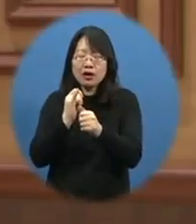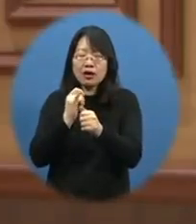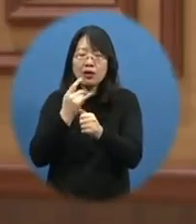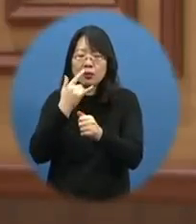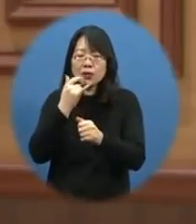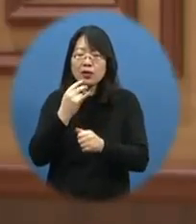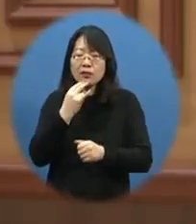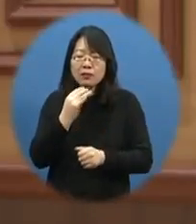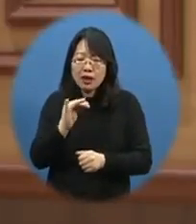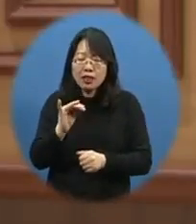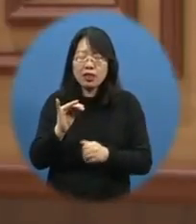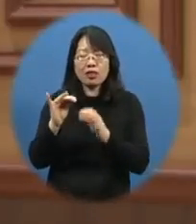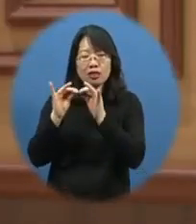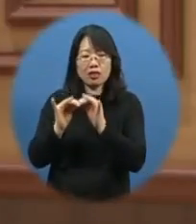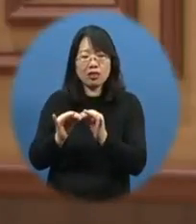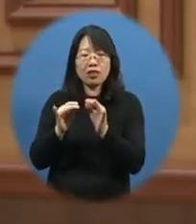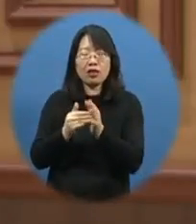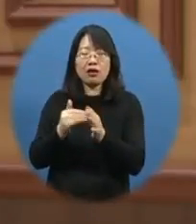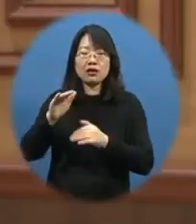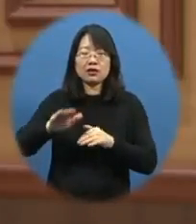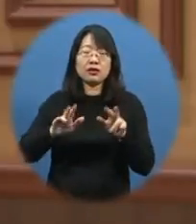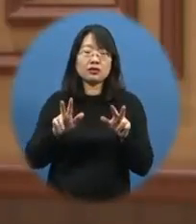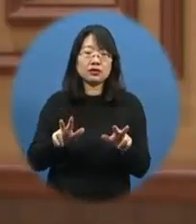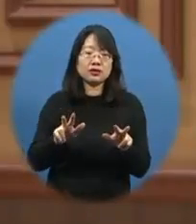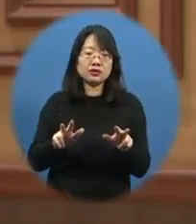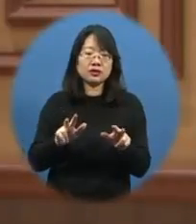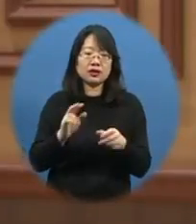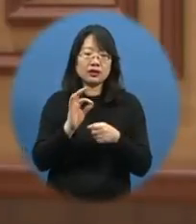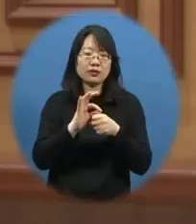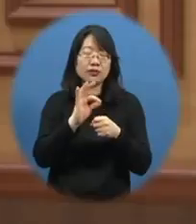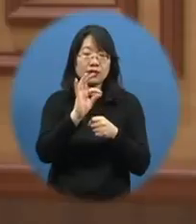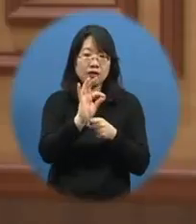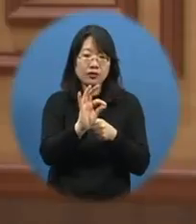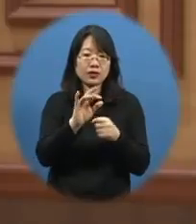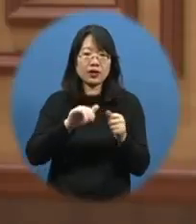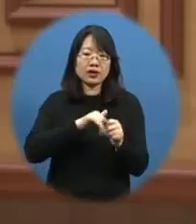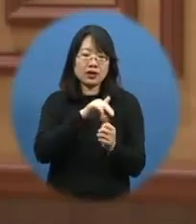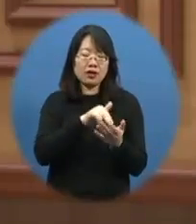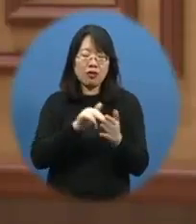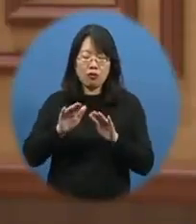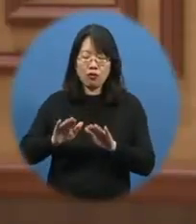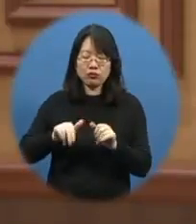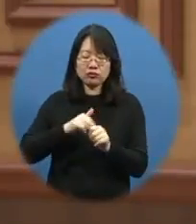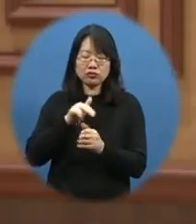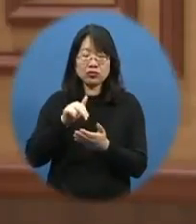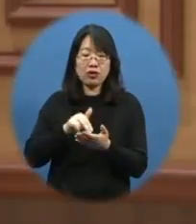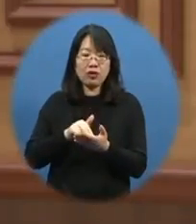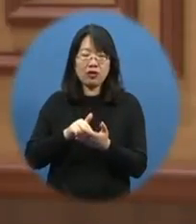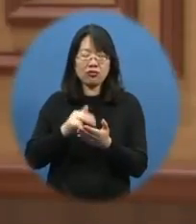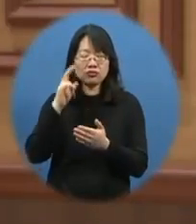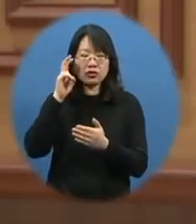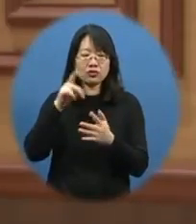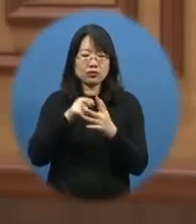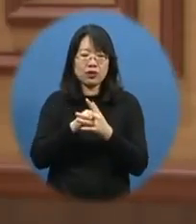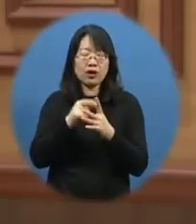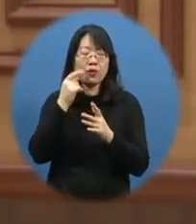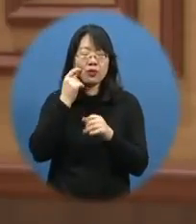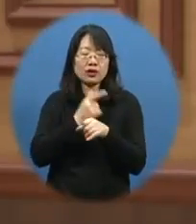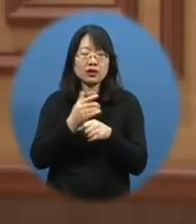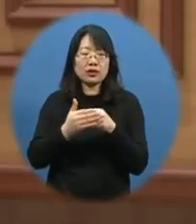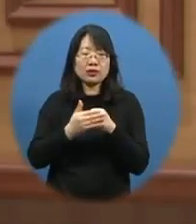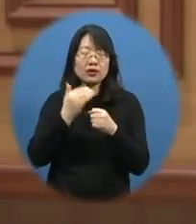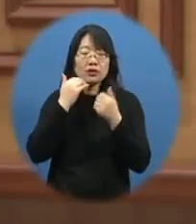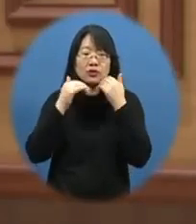말이 당연한 얘기입니다. 그런데 예. 지금은 10년 후의 상황하고 현재의 상황이 예측 불허 상황이고